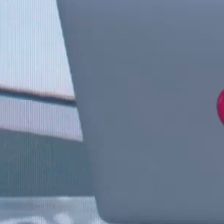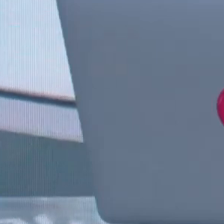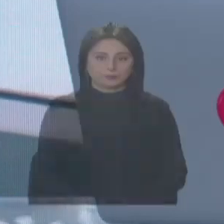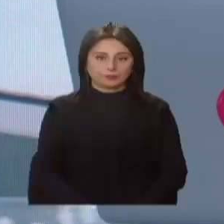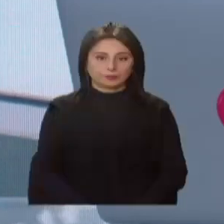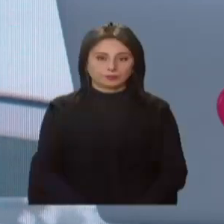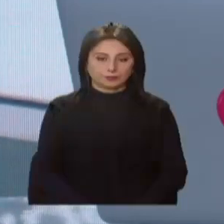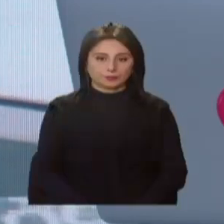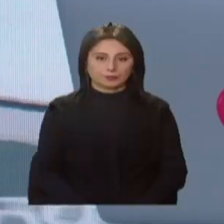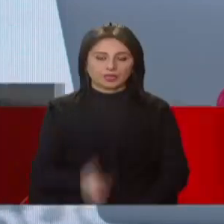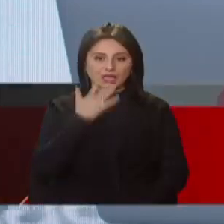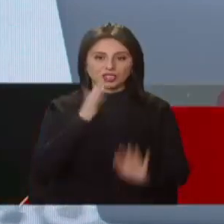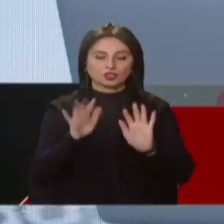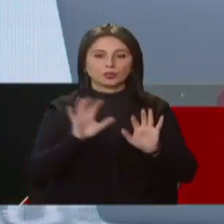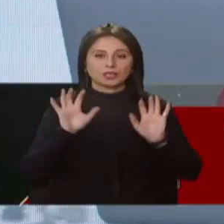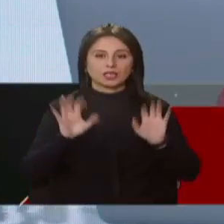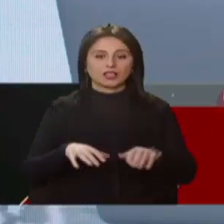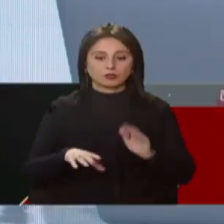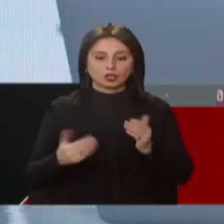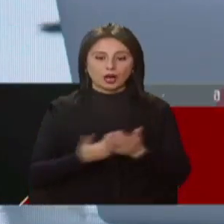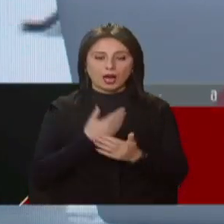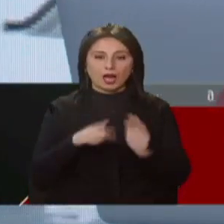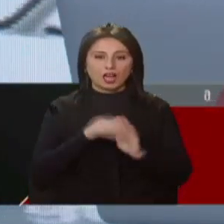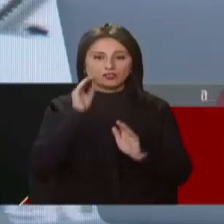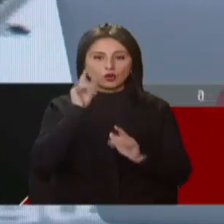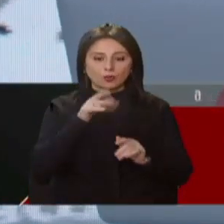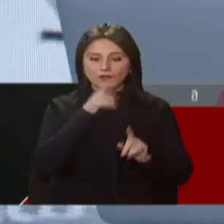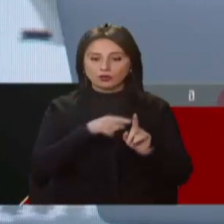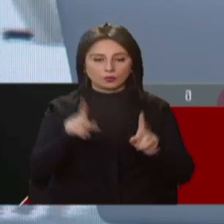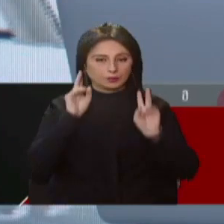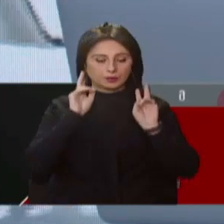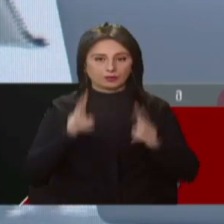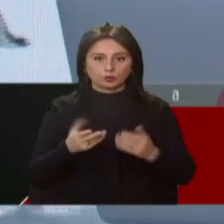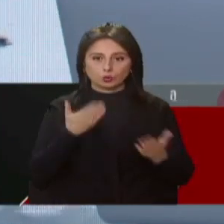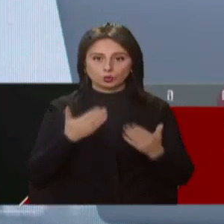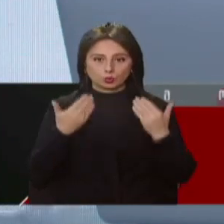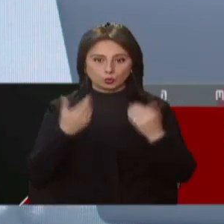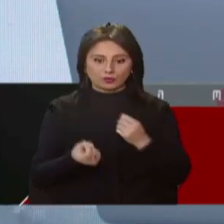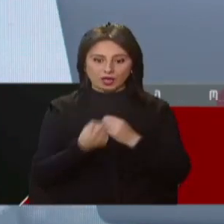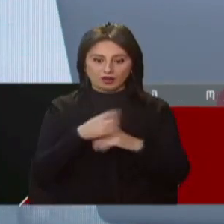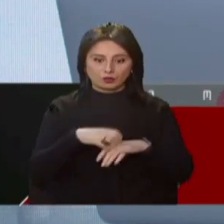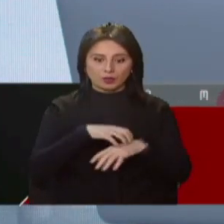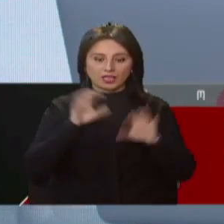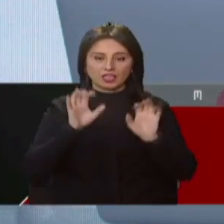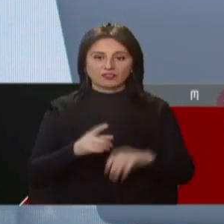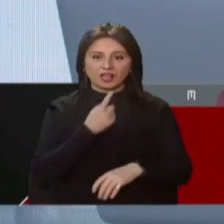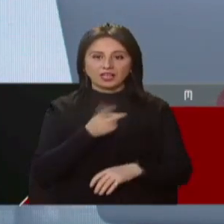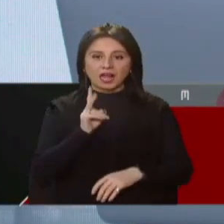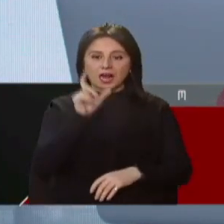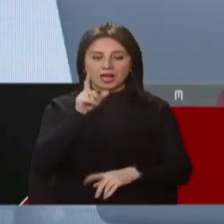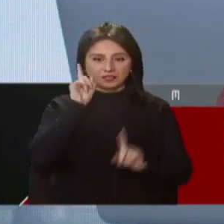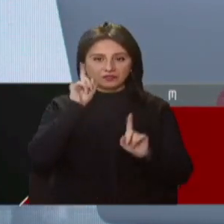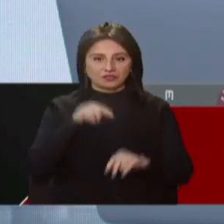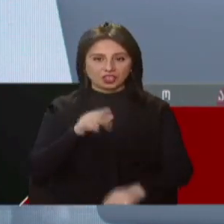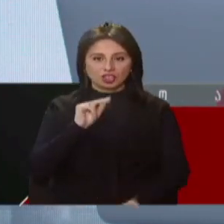როდის ჩატარდება ნაციონალური მოძრაობის თავმჯდომარის ახალი არჩევნები, ეს ამ დრომდე უცნობია, თუმცა უკვე გამოჩნდა პარტიის თავმჯდომარეობის ერთ-ერთი